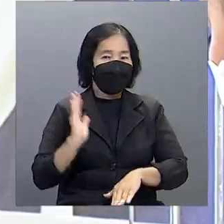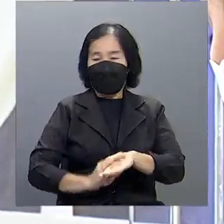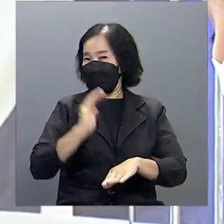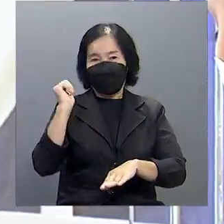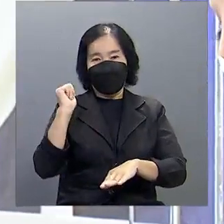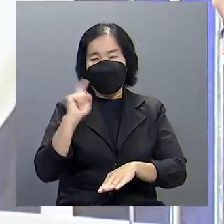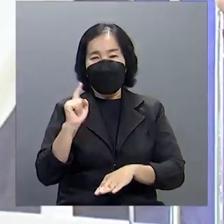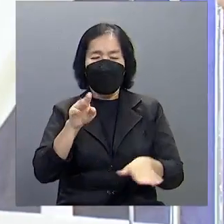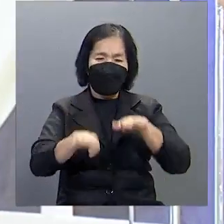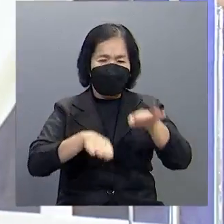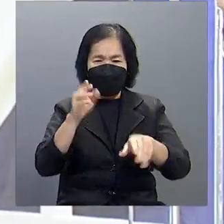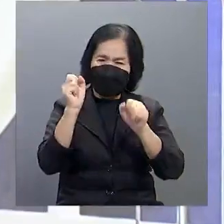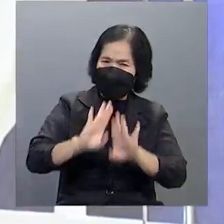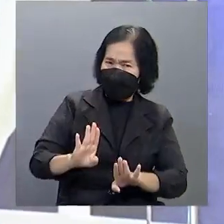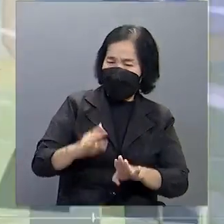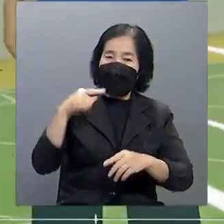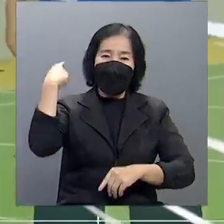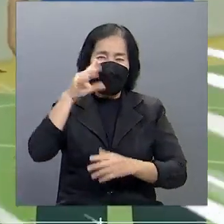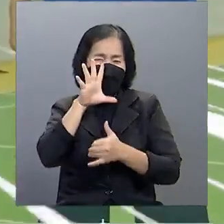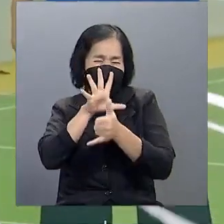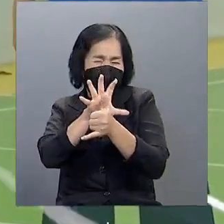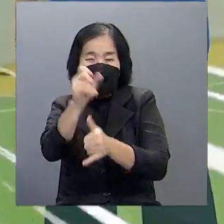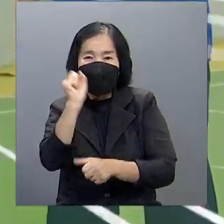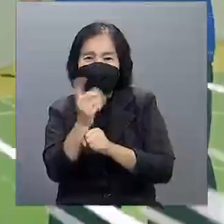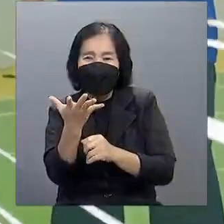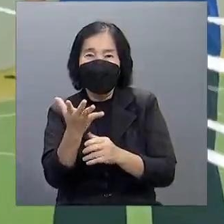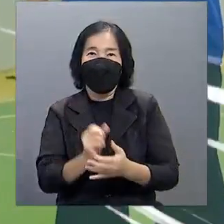ไหนมัดใจได้หรือไม่มาดูกันเลยครับ